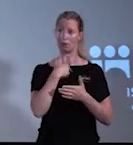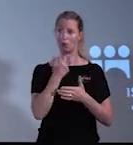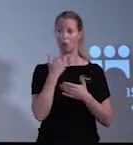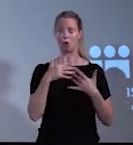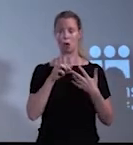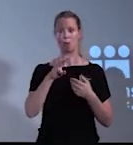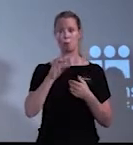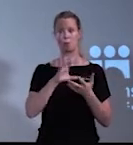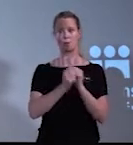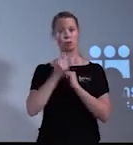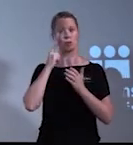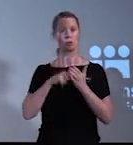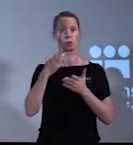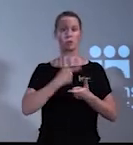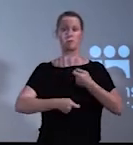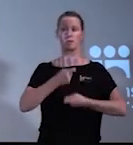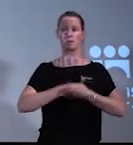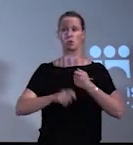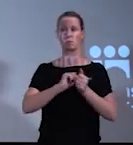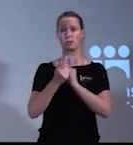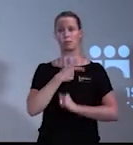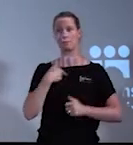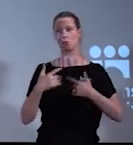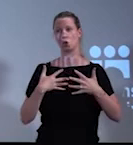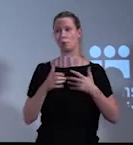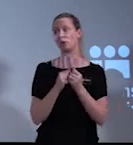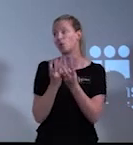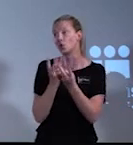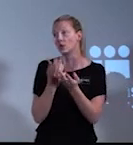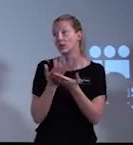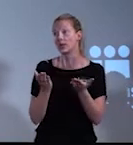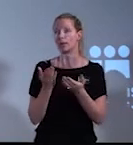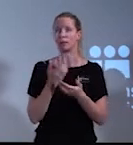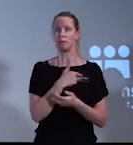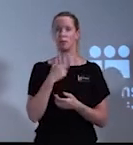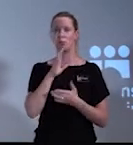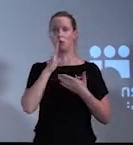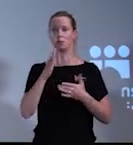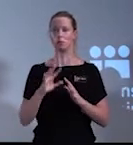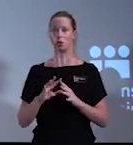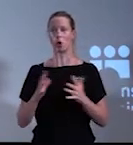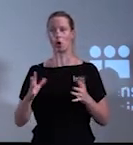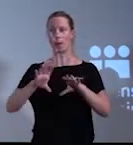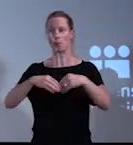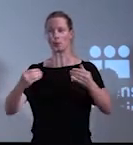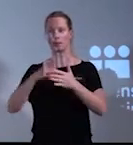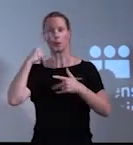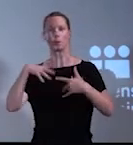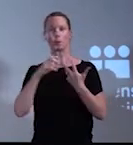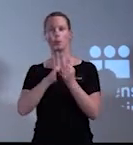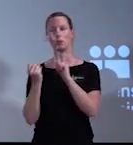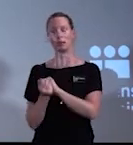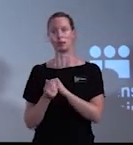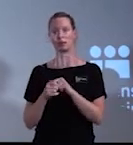den här momsförändringen för att också kunna finansiera de förändringar vi gör. Men det betyder inte att vi inte behöver öka budgeten till kulturpolitiken i